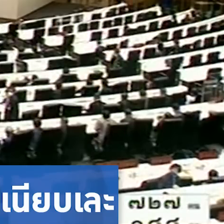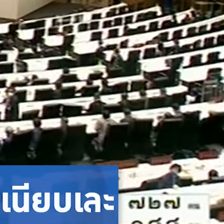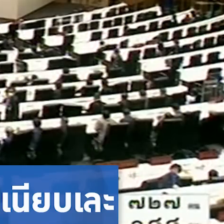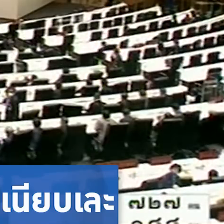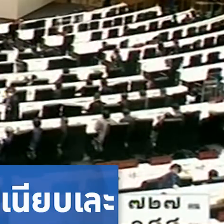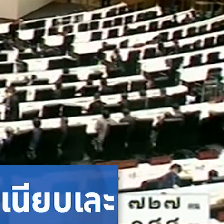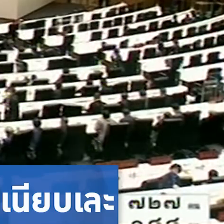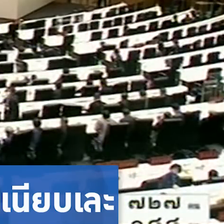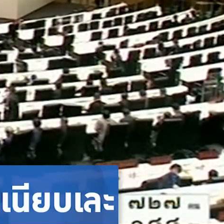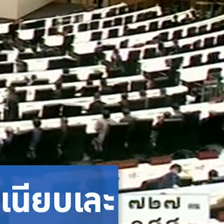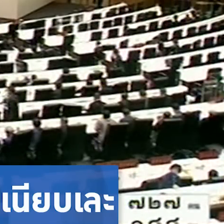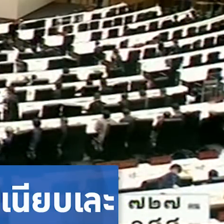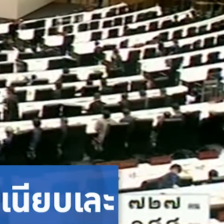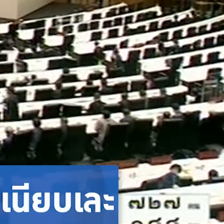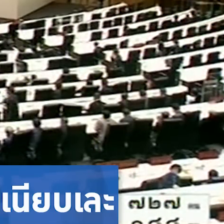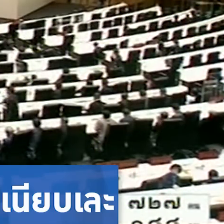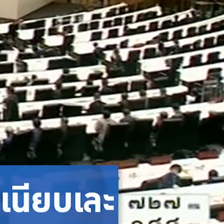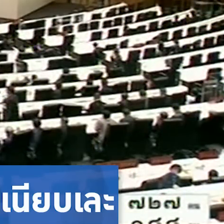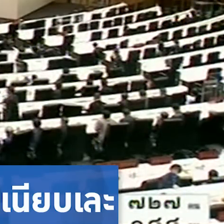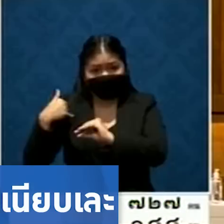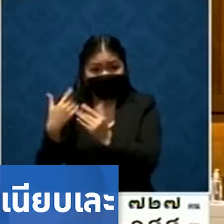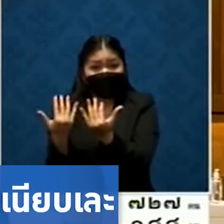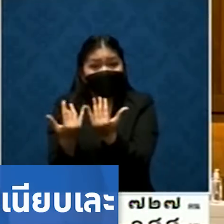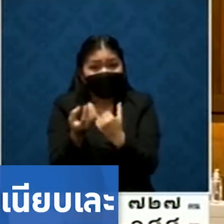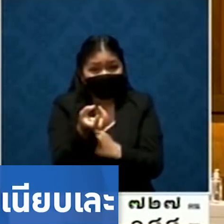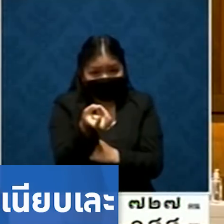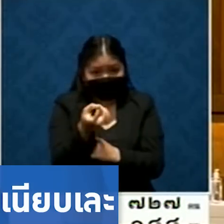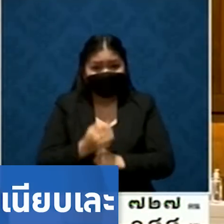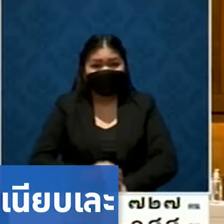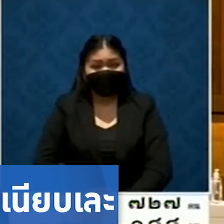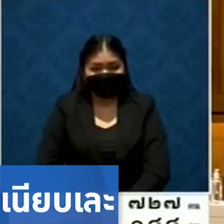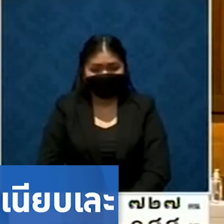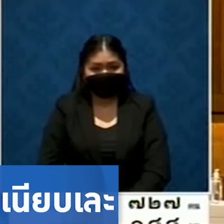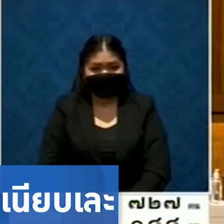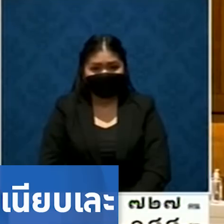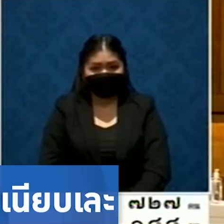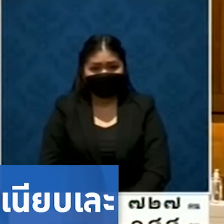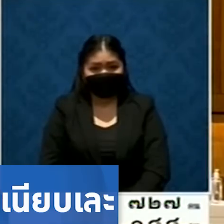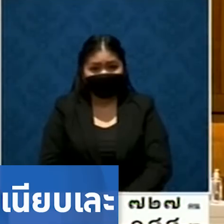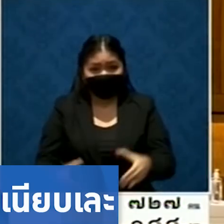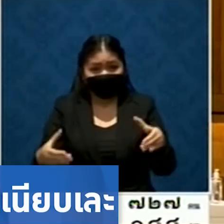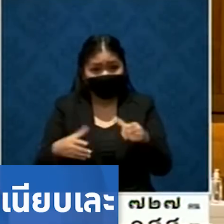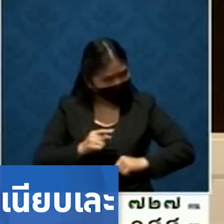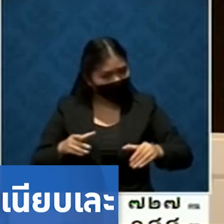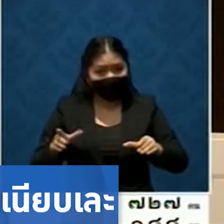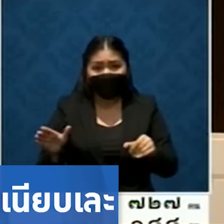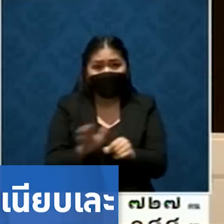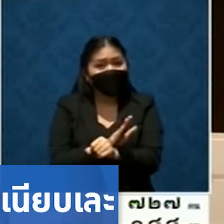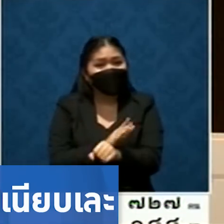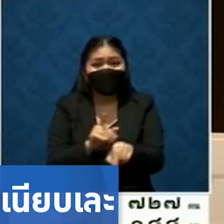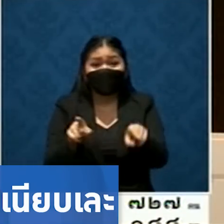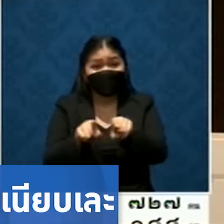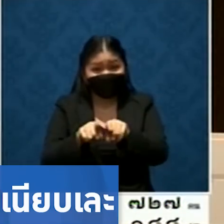ไปหมดและสุดอวสานของสุดทาน 500มาจนได้นะครับหลังจากที่อาทิตย์ที่แล้วสภาล่มพรรคเพื่อไทยไม่เข้าประชุมสภา